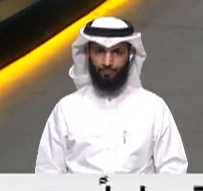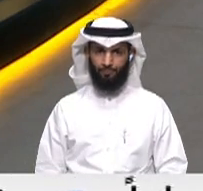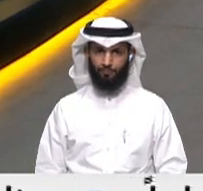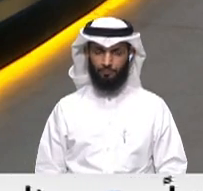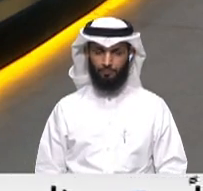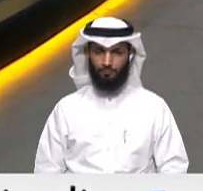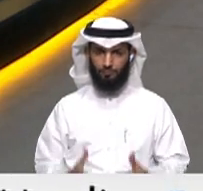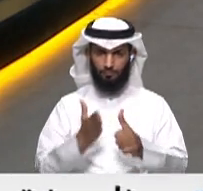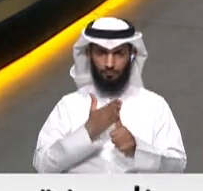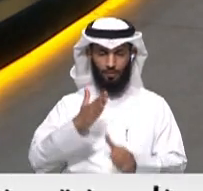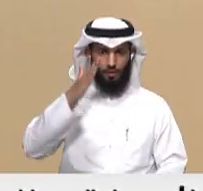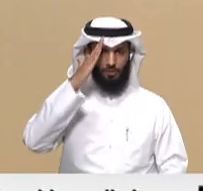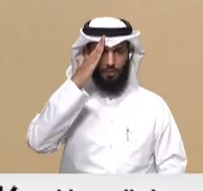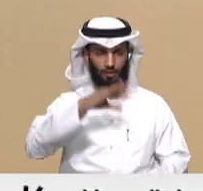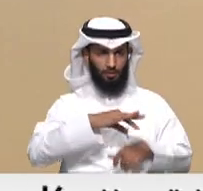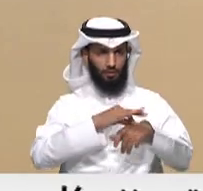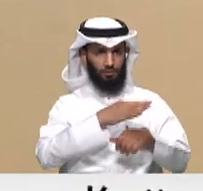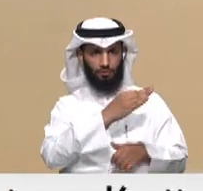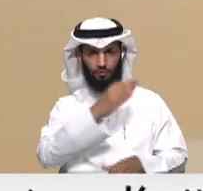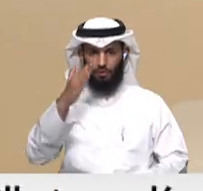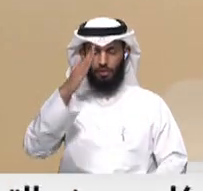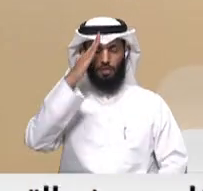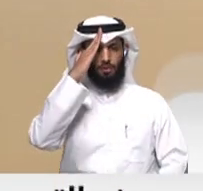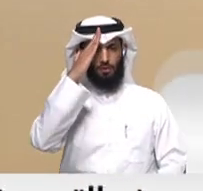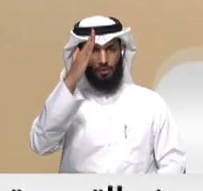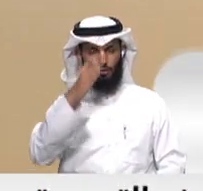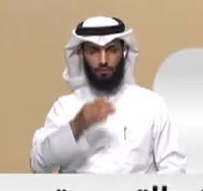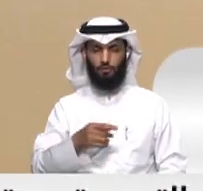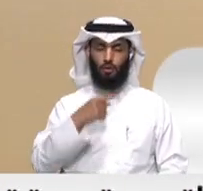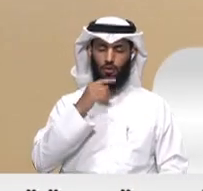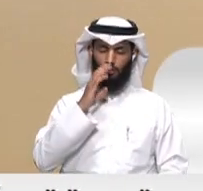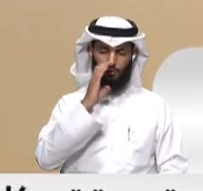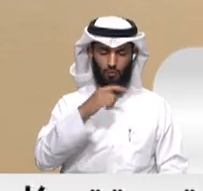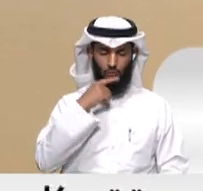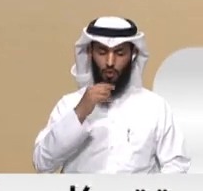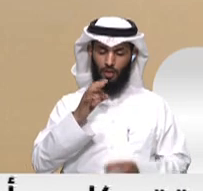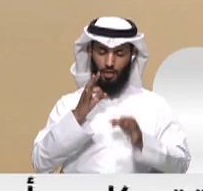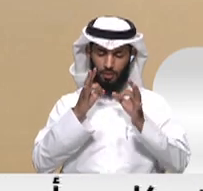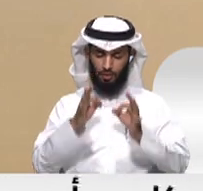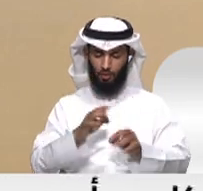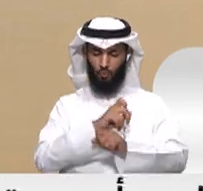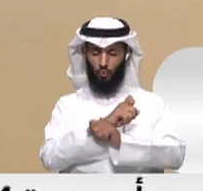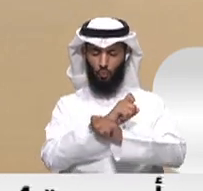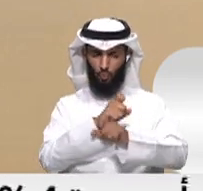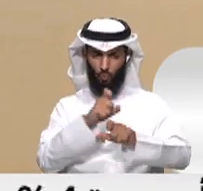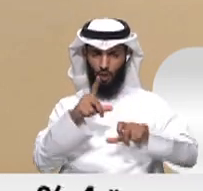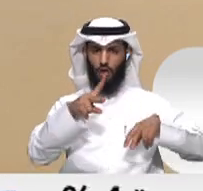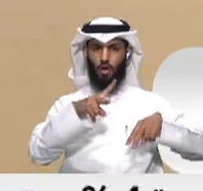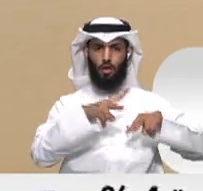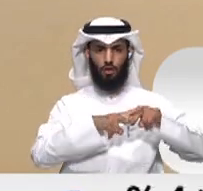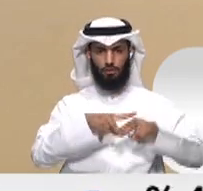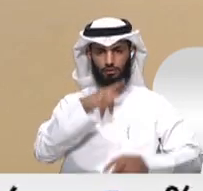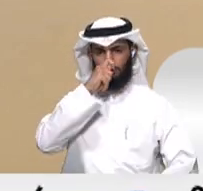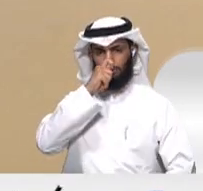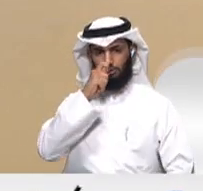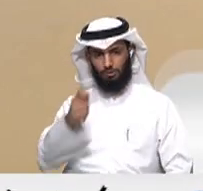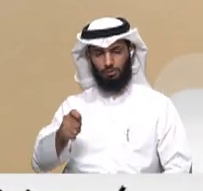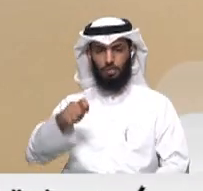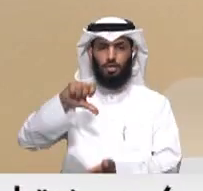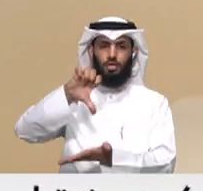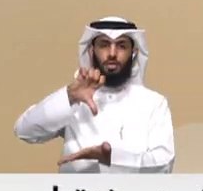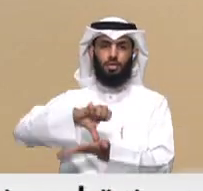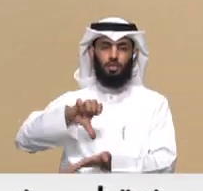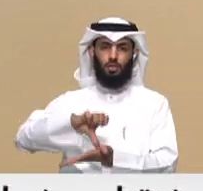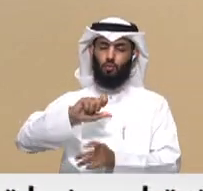تحية لك وللمشاهدين. بالتأكيد يعني هذا هو اعتداء على إيران، وبالتالي إذا كان